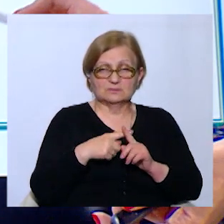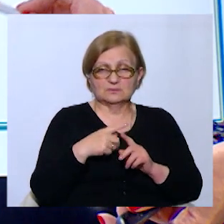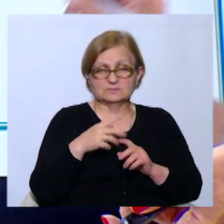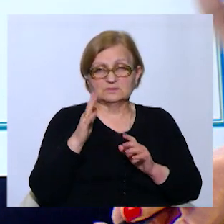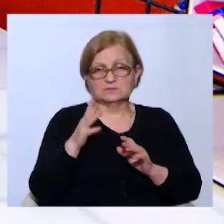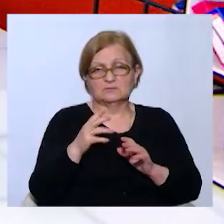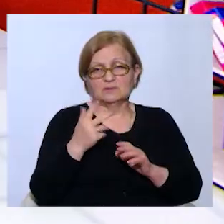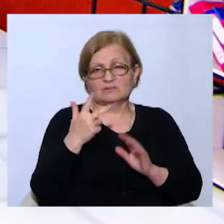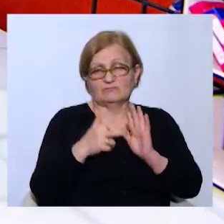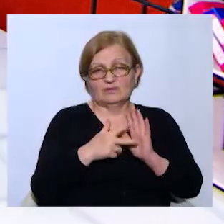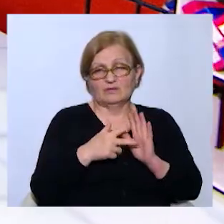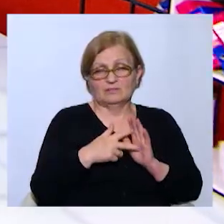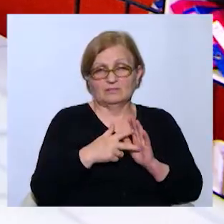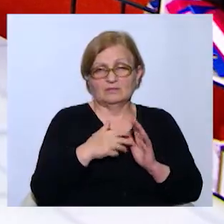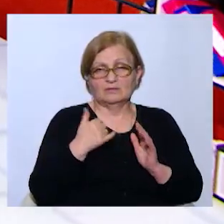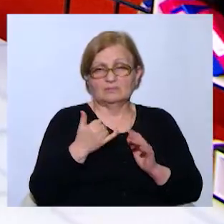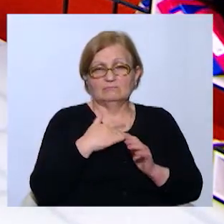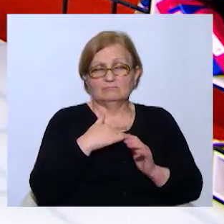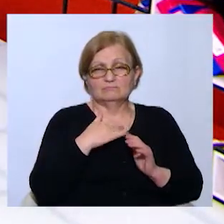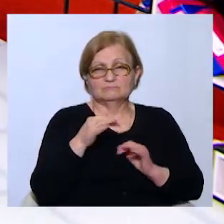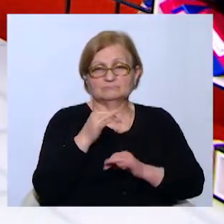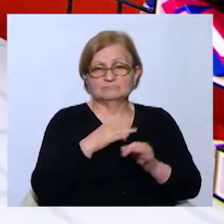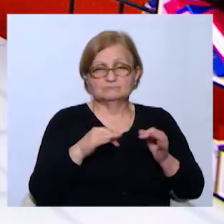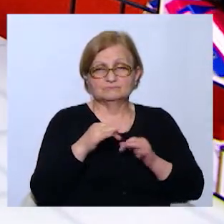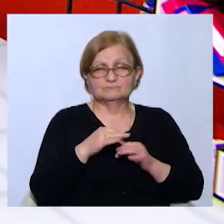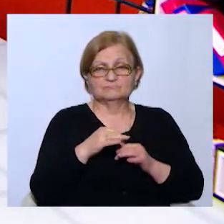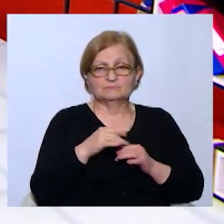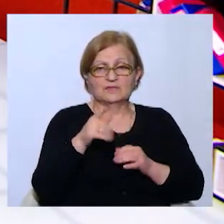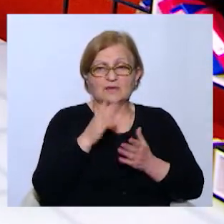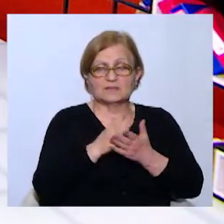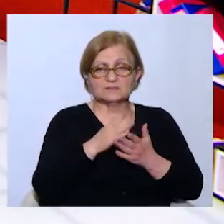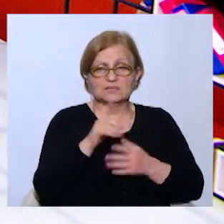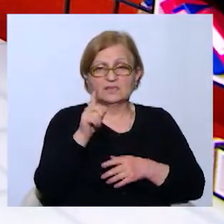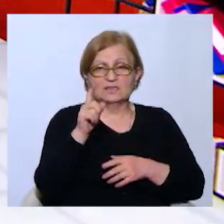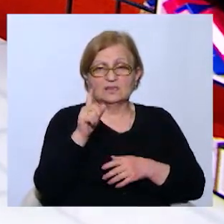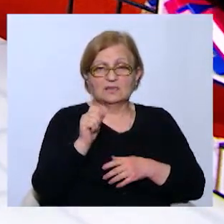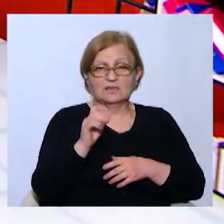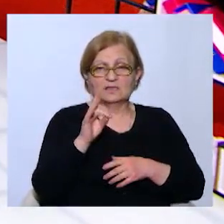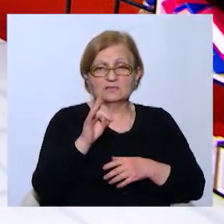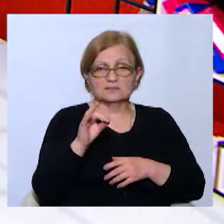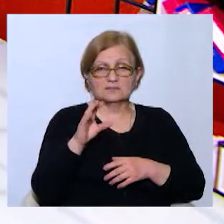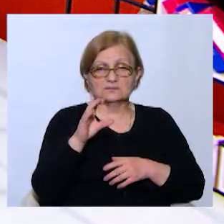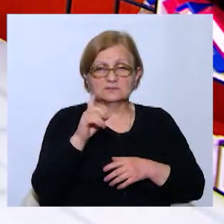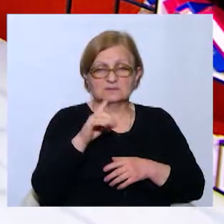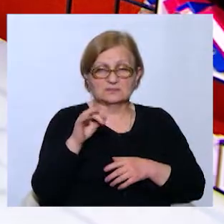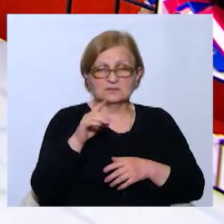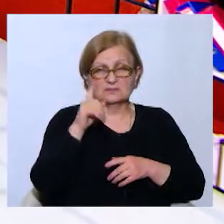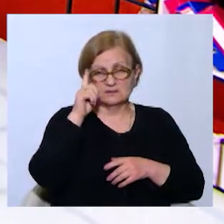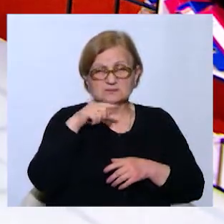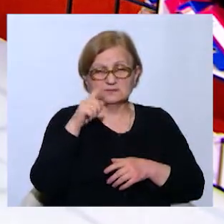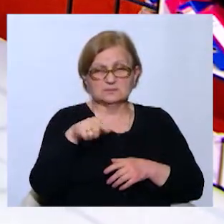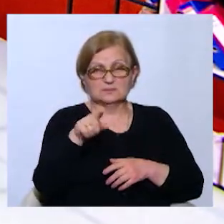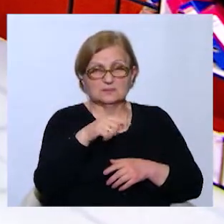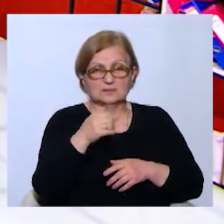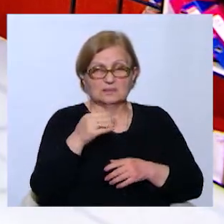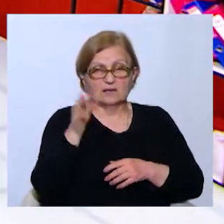+8x. ახლა მე მინდა ვისაუბრო ასევე ხარისხზეც. 1-2 წუთით გაგახსენოთ, ვიცი იცით, მაგრამ